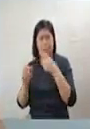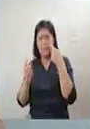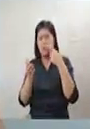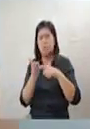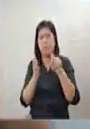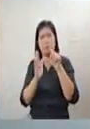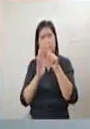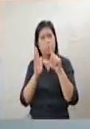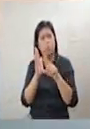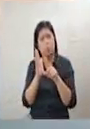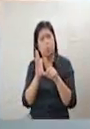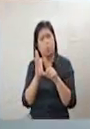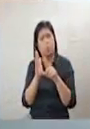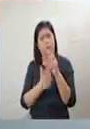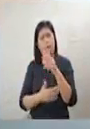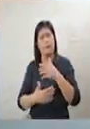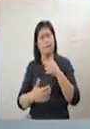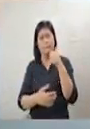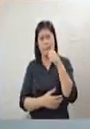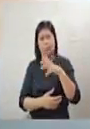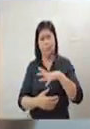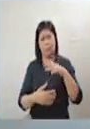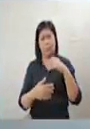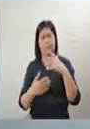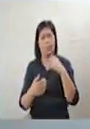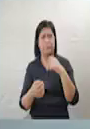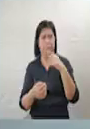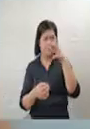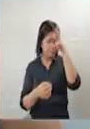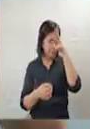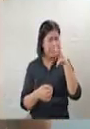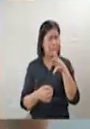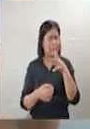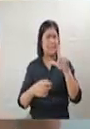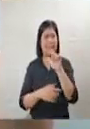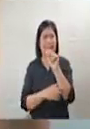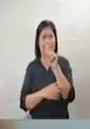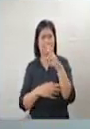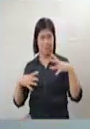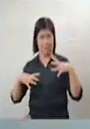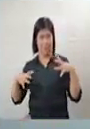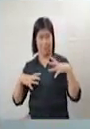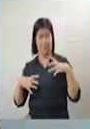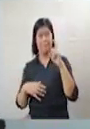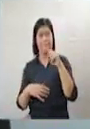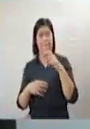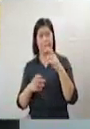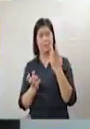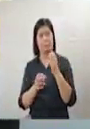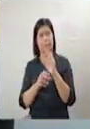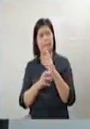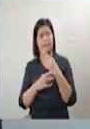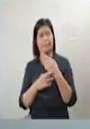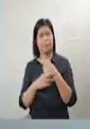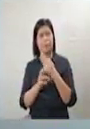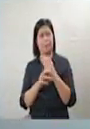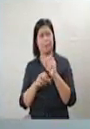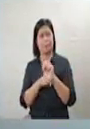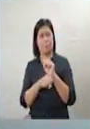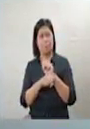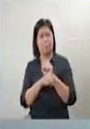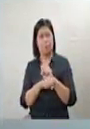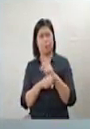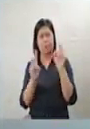middle level management, pero kakaunti pa lang nakabasag sa so-called glass ceiling, maging pangulo at CEO, decisive policy